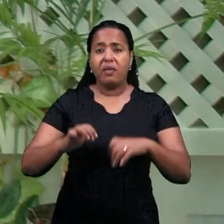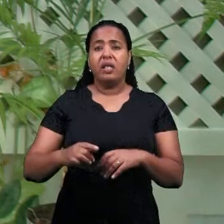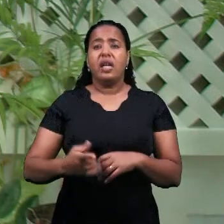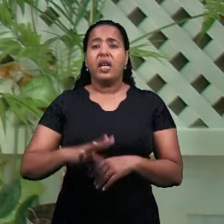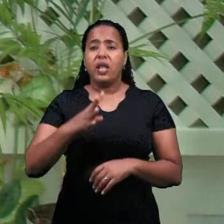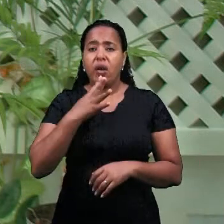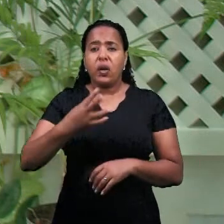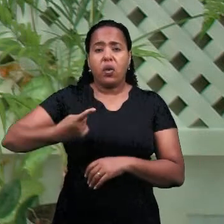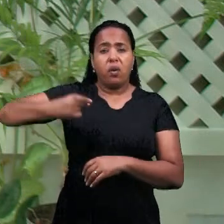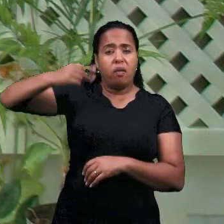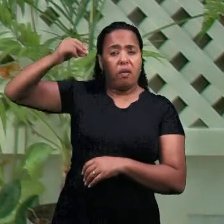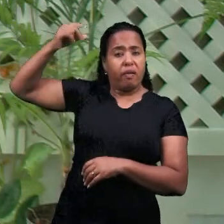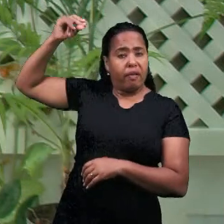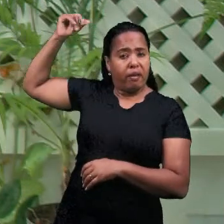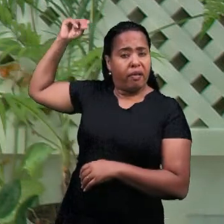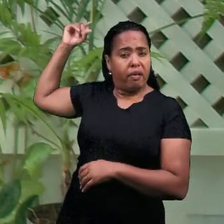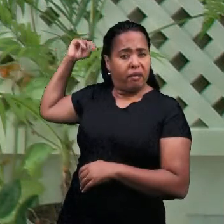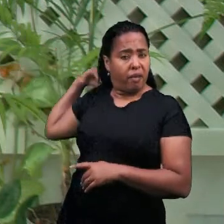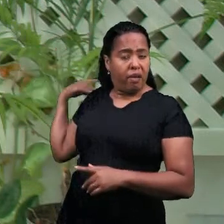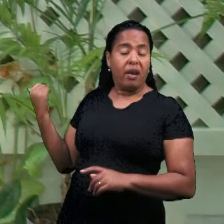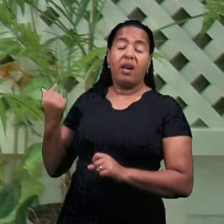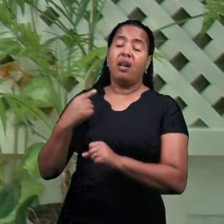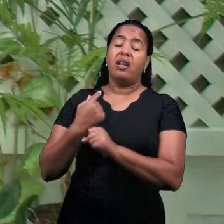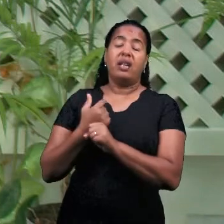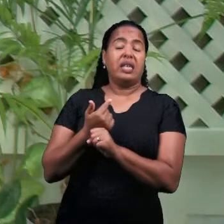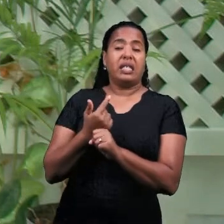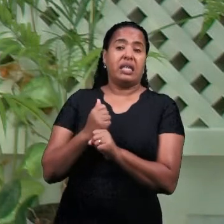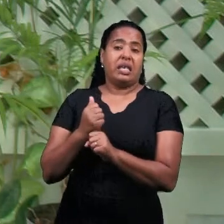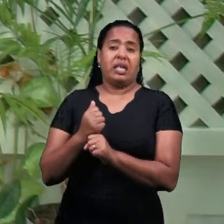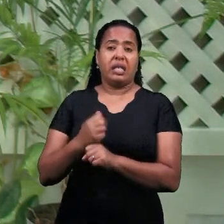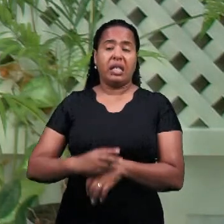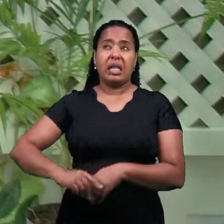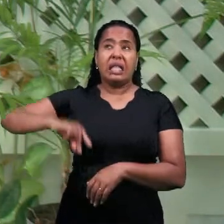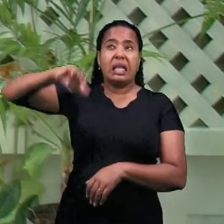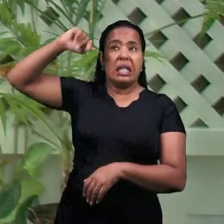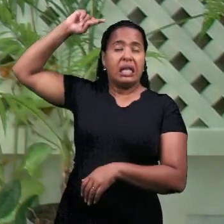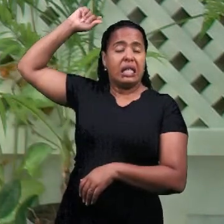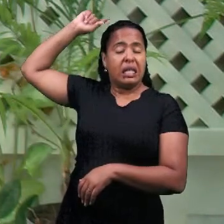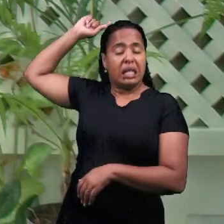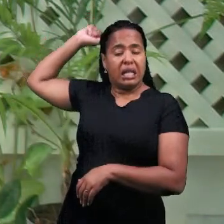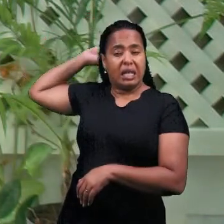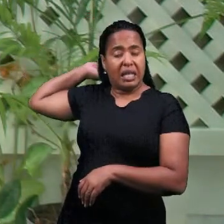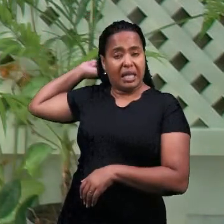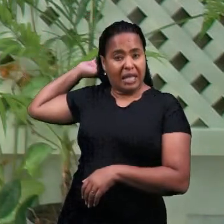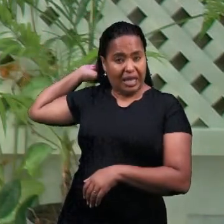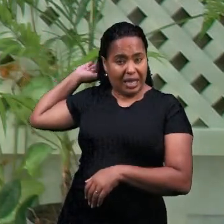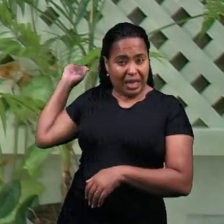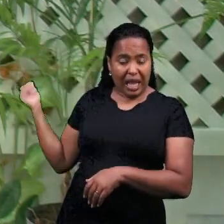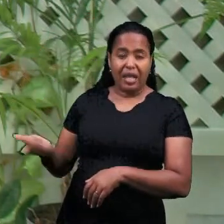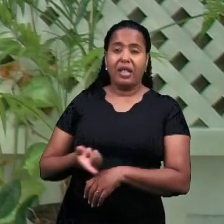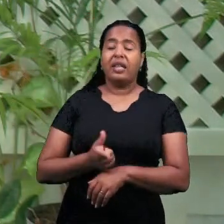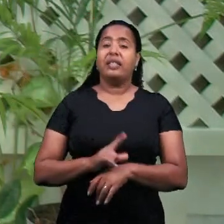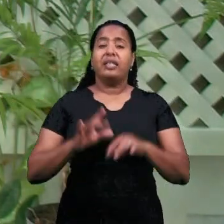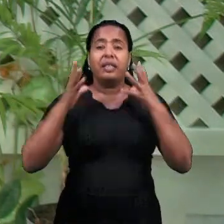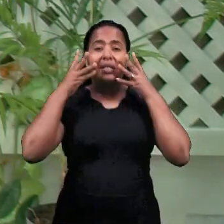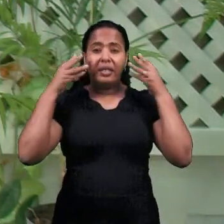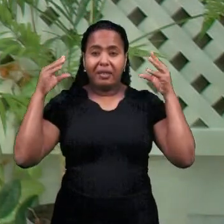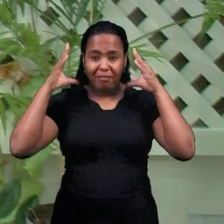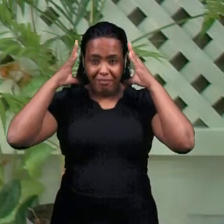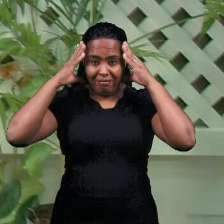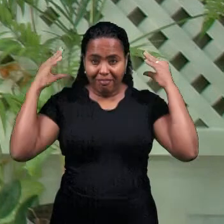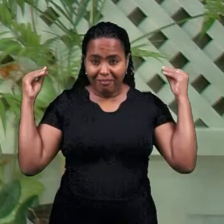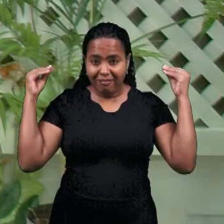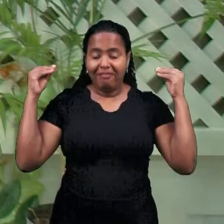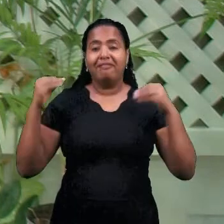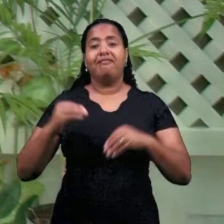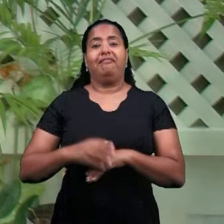a connu à 30, 50, 70 ans en arrière, le temps de Calvin. Quelques-uns